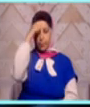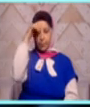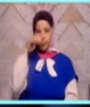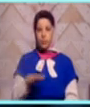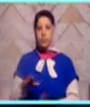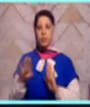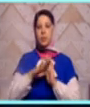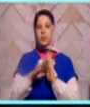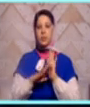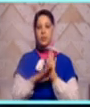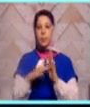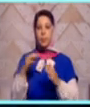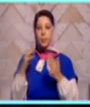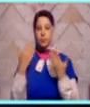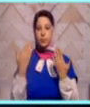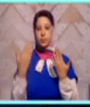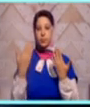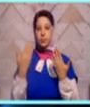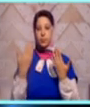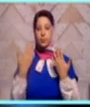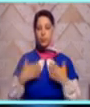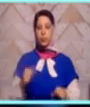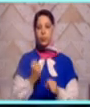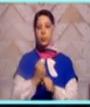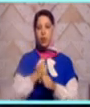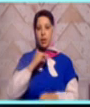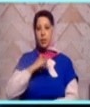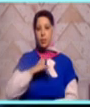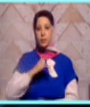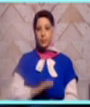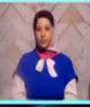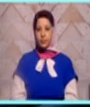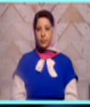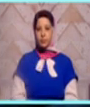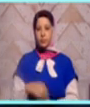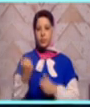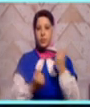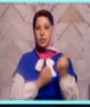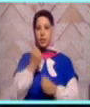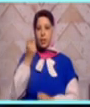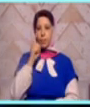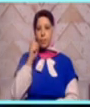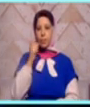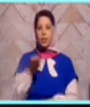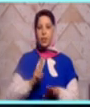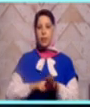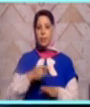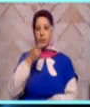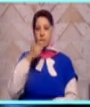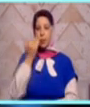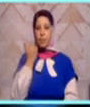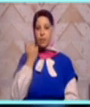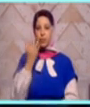على تنظيم الوظائف الحيويه الإنسان عند ارتفاع درجات الحرارة بشدة وعدم تناول كمية كافية من السوائل،